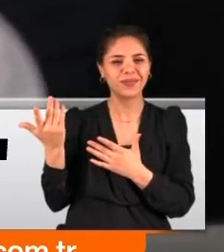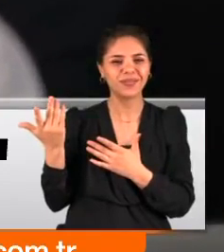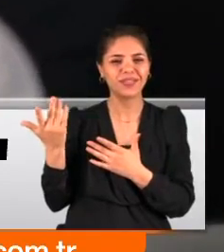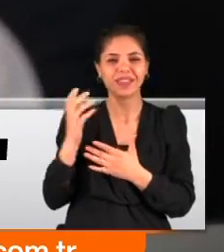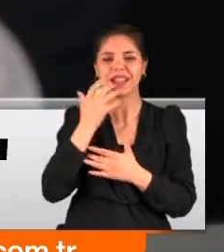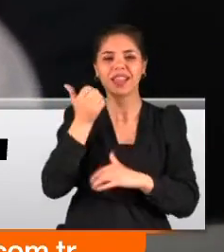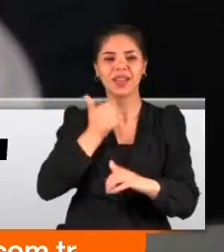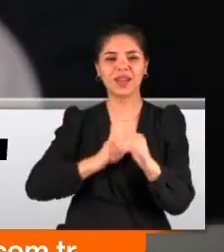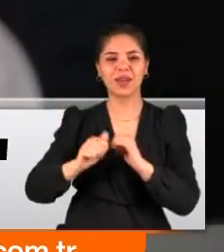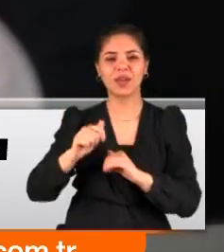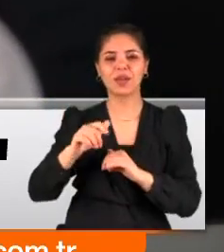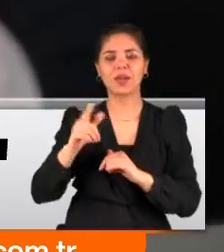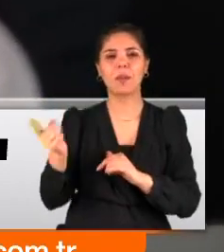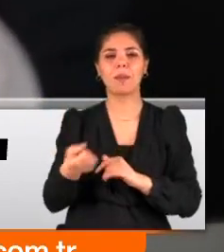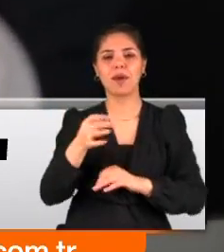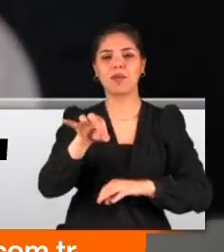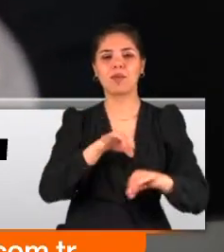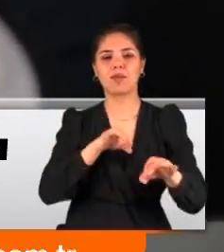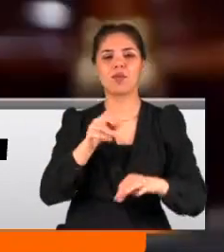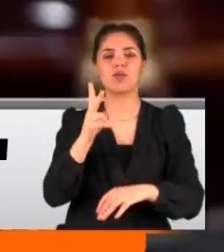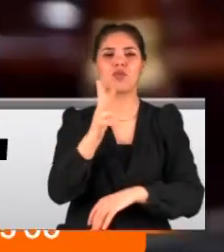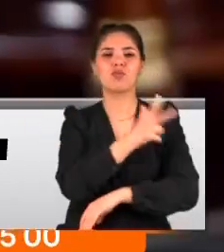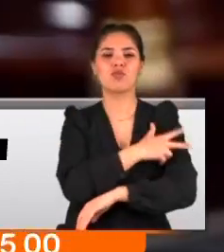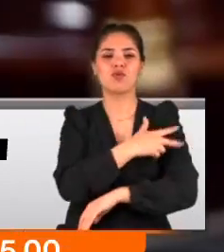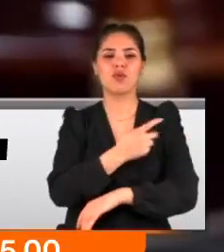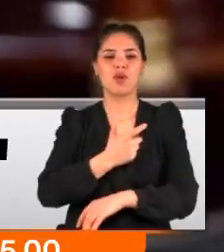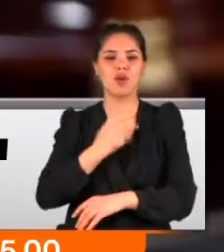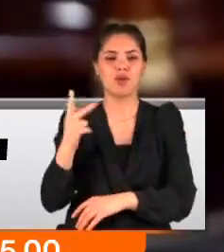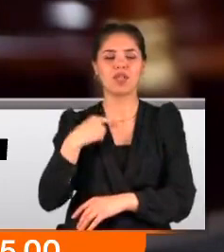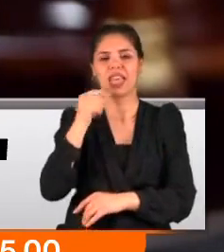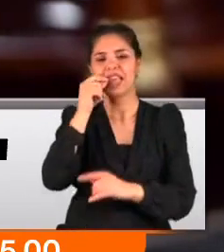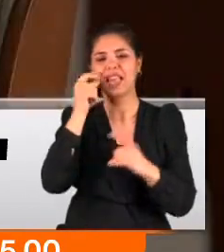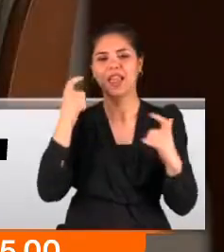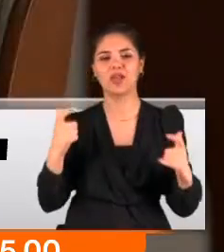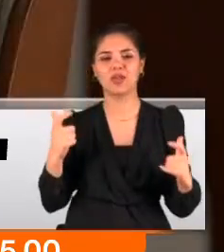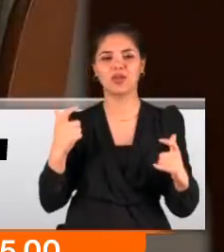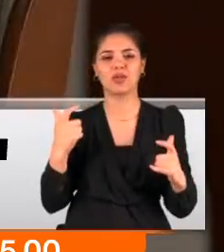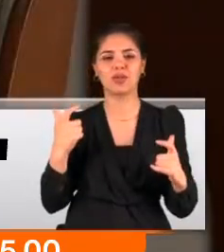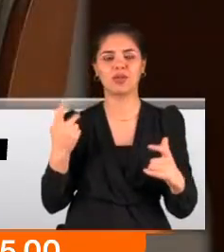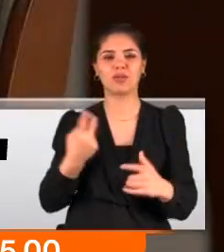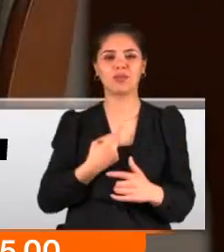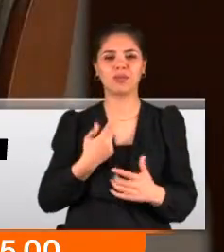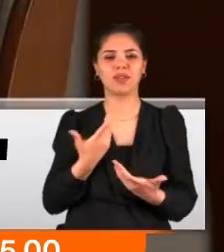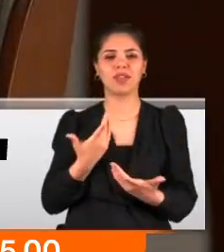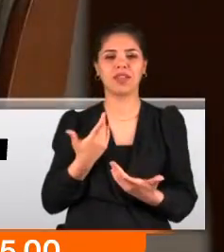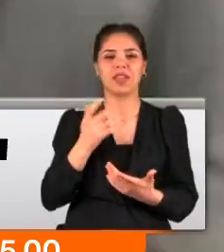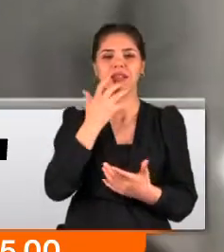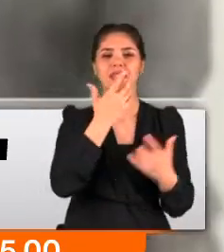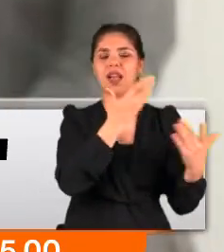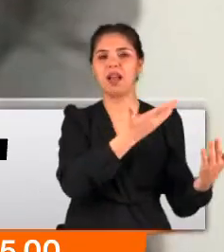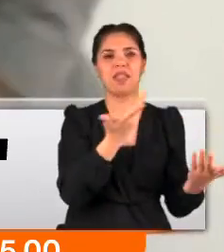Sakarya Üniversitesi Makine Mühendisliği 3. sınıf öğrencisiyim. Memleket neresi? Giresun. Giresun. Giresun nire, Sakarya